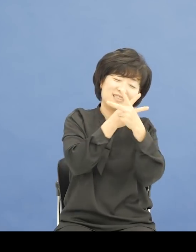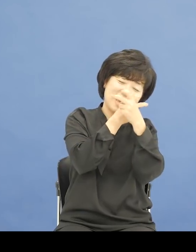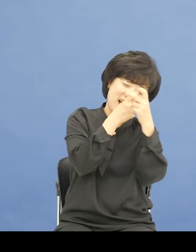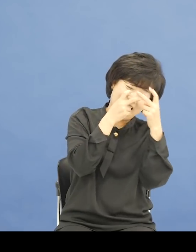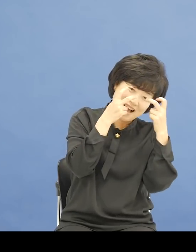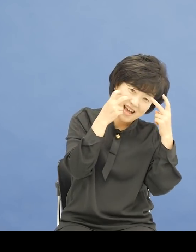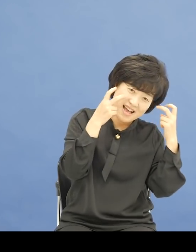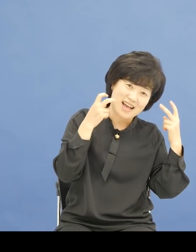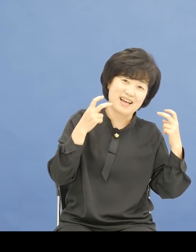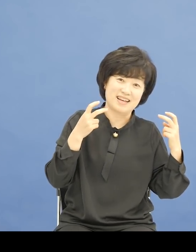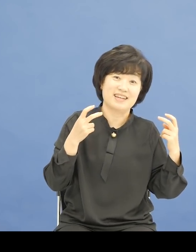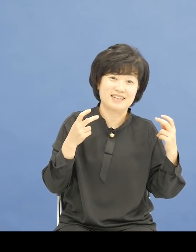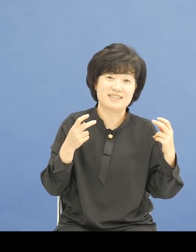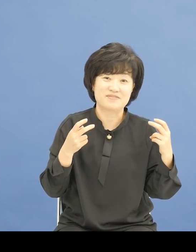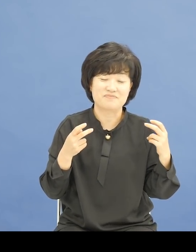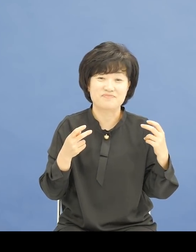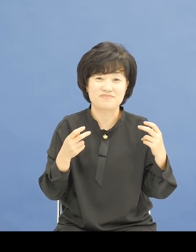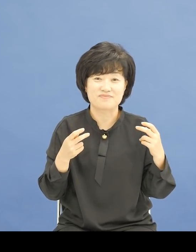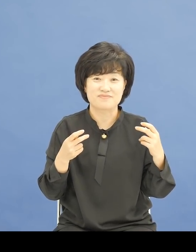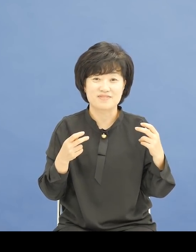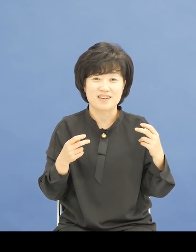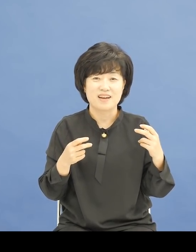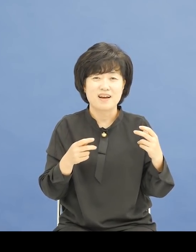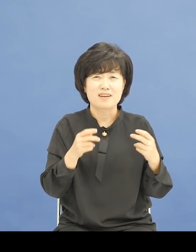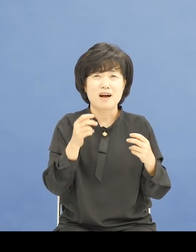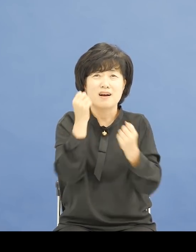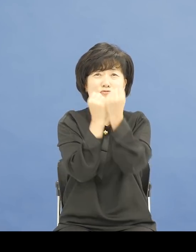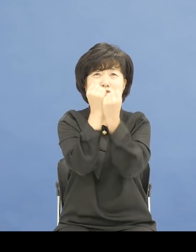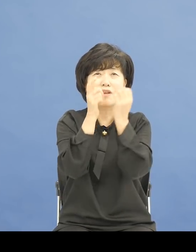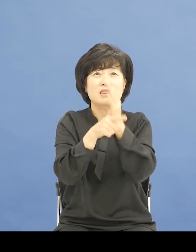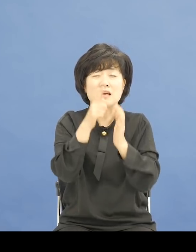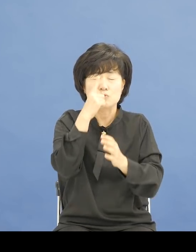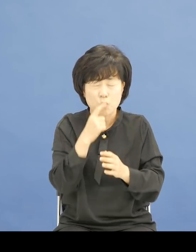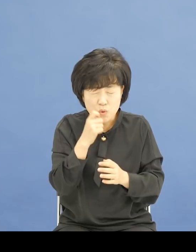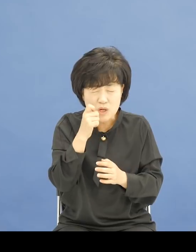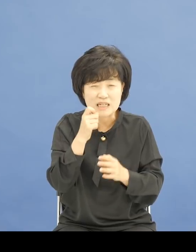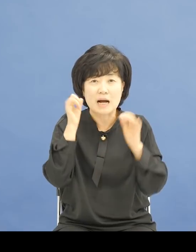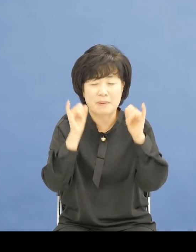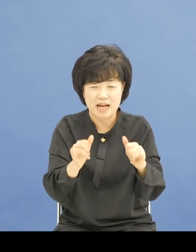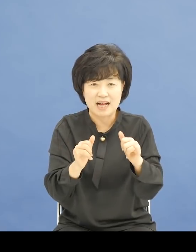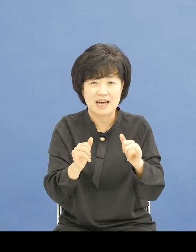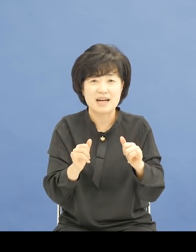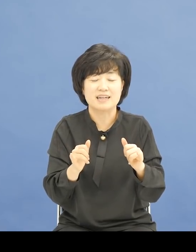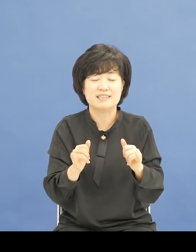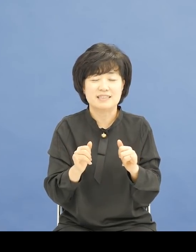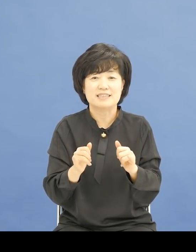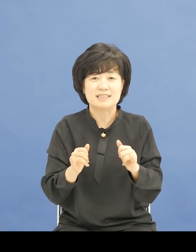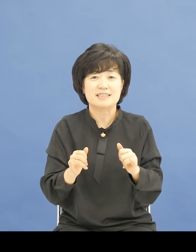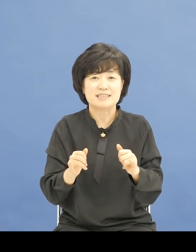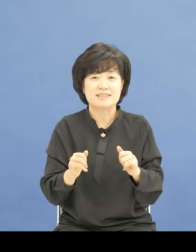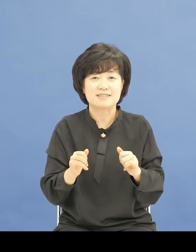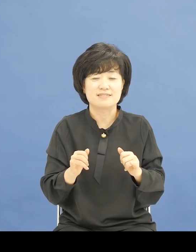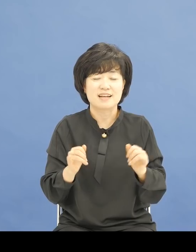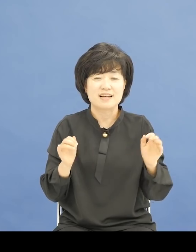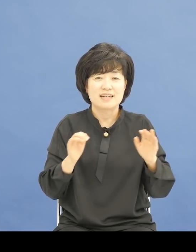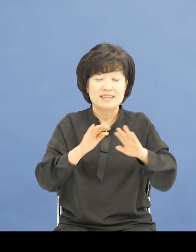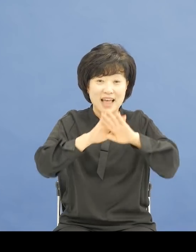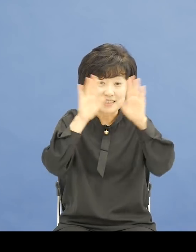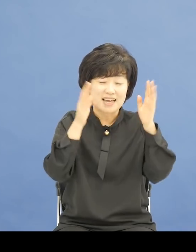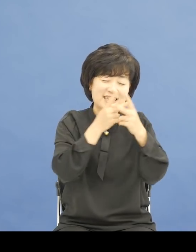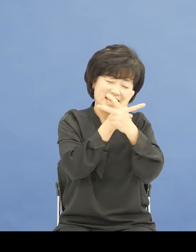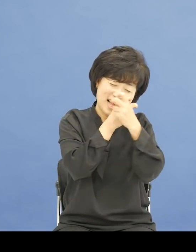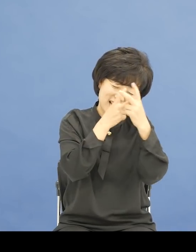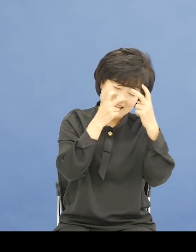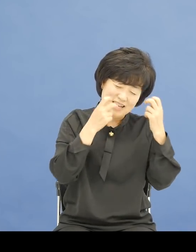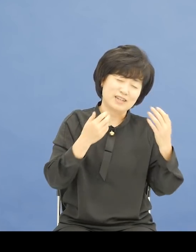좀 맞아요. 비축했던 네. 거지. 보통 캠프 하면은 이제 다 조는 애들이 있으니까 그래서 네. 이제 목사님께서 영적인 것에 좀 집중하게 하려고 낮잠